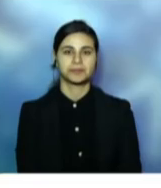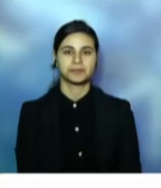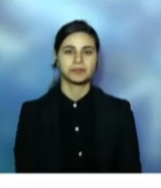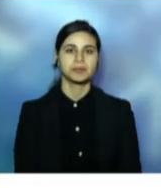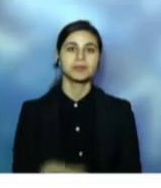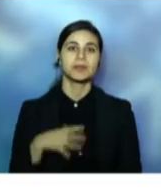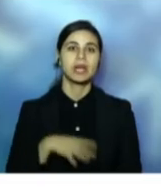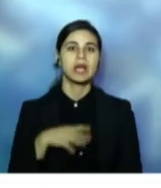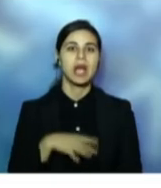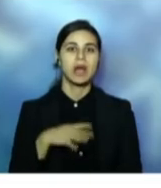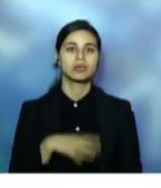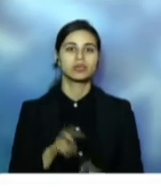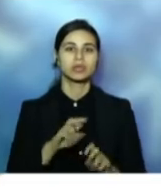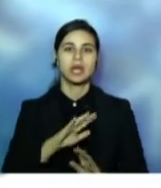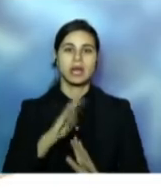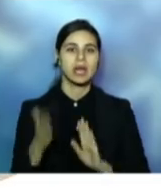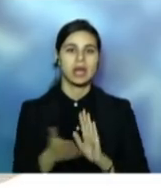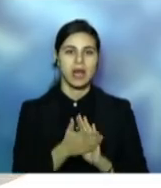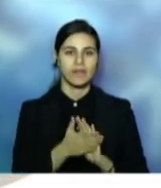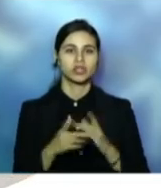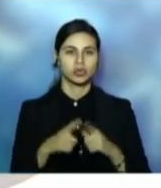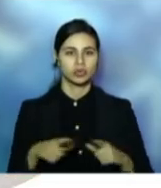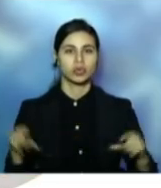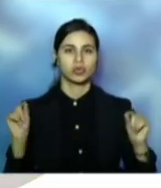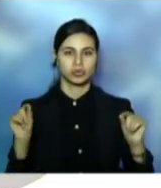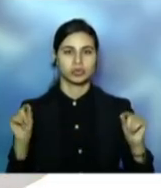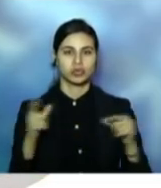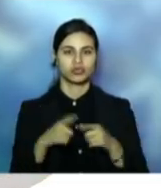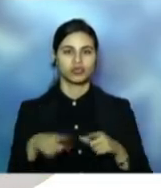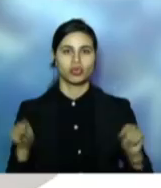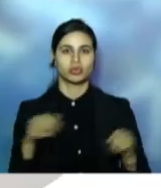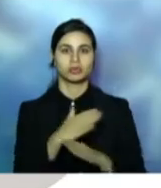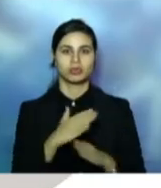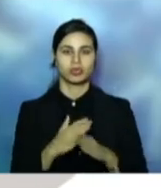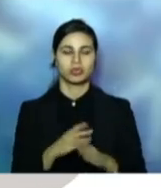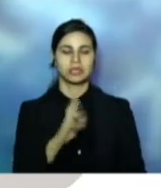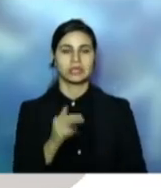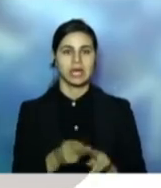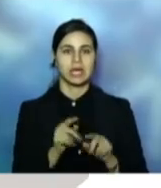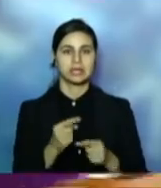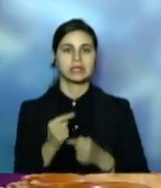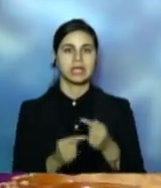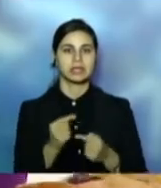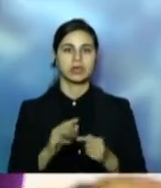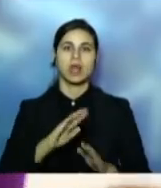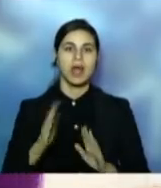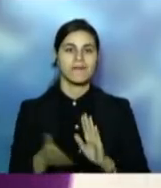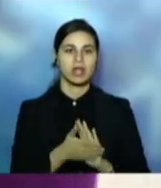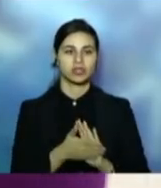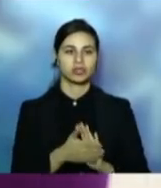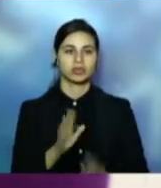ქართული ლავაში, ანუ ამ შემთხვევაში შოთის პური, ხო? და აი ეს ტრადიციული ლავაში,